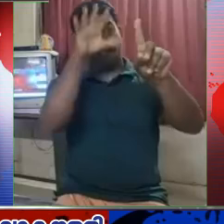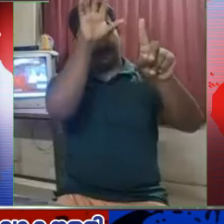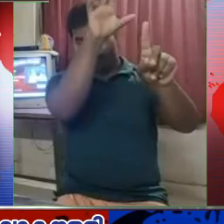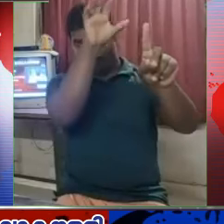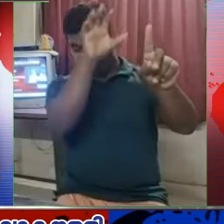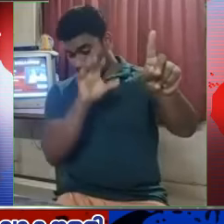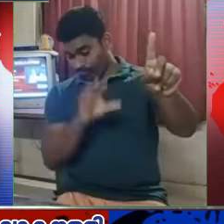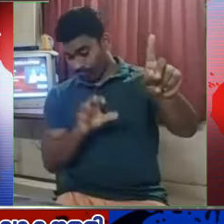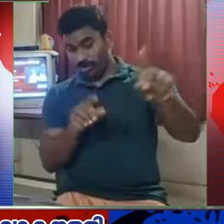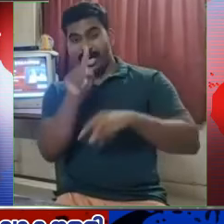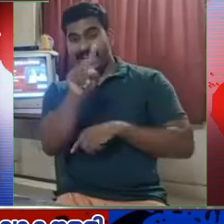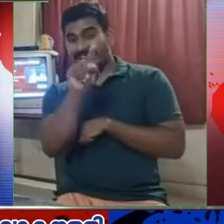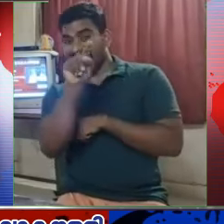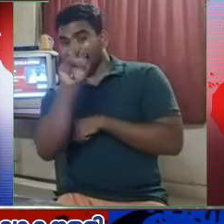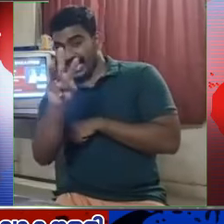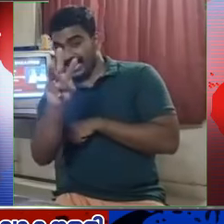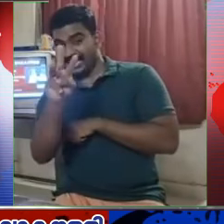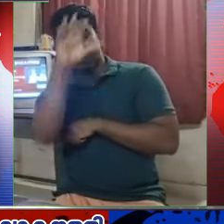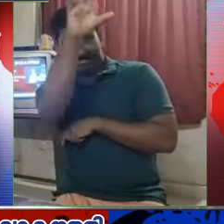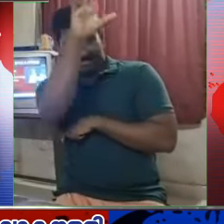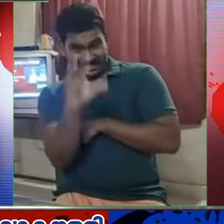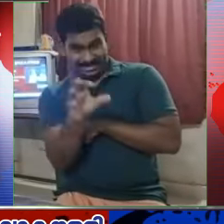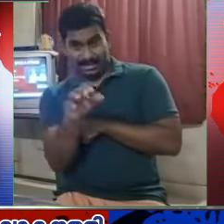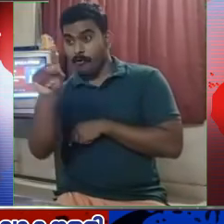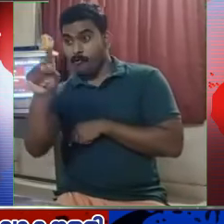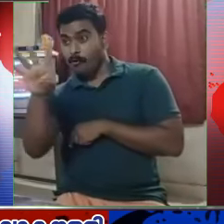ആവശ്യമായ മരുന്ന്